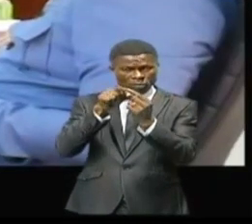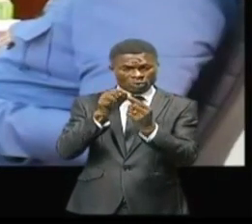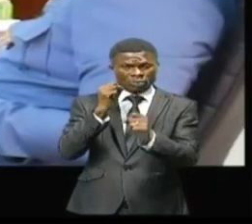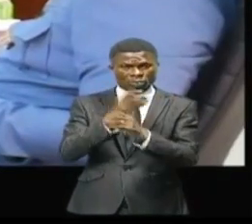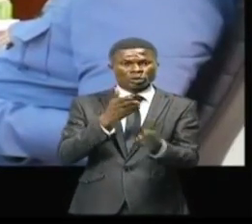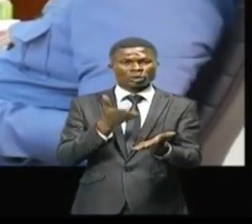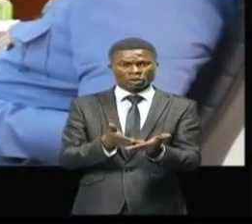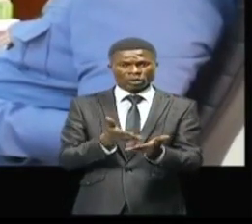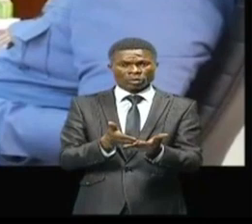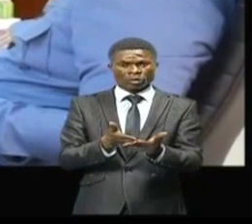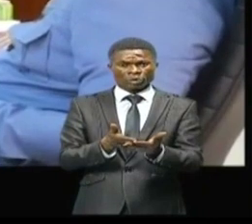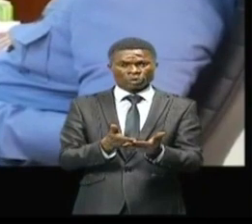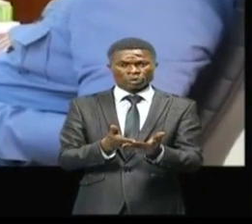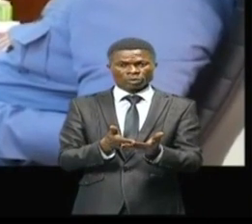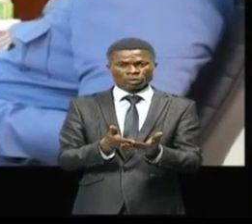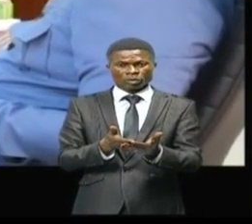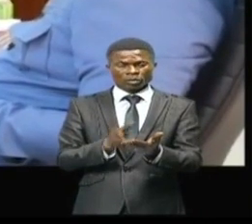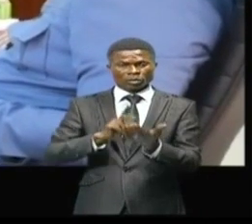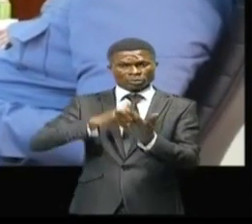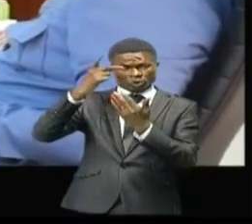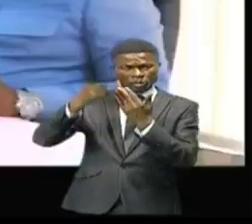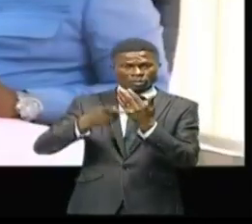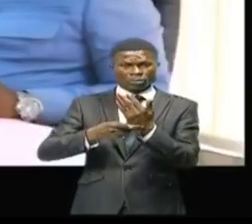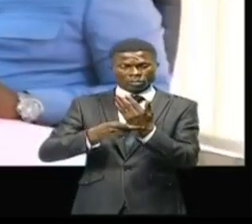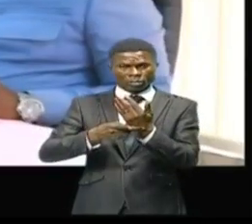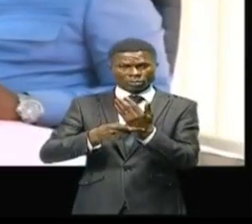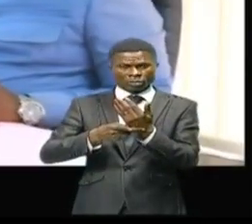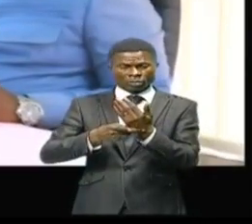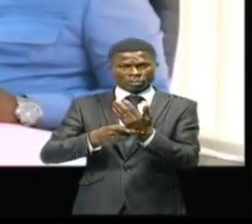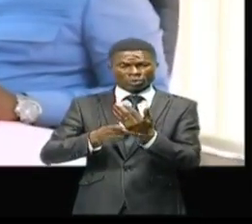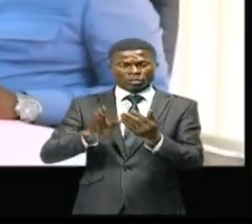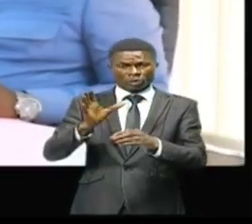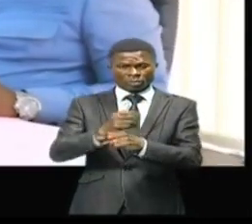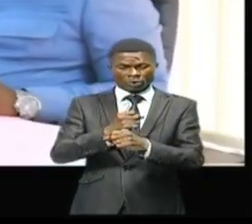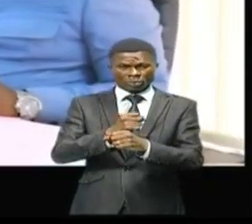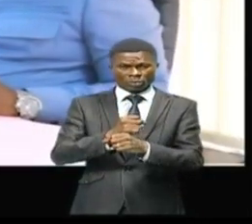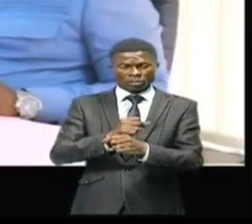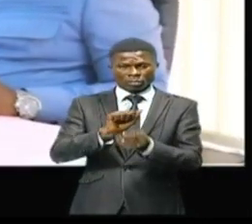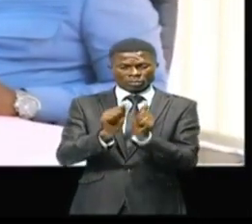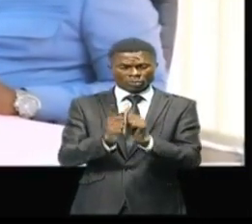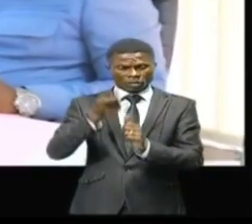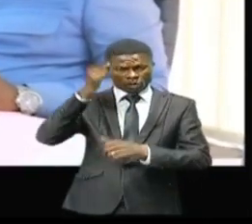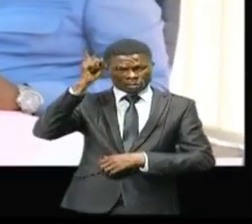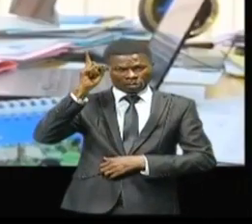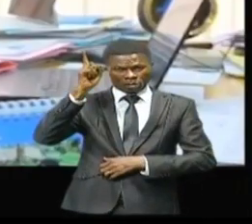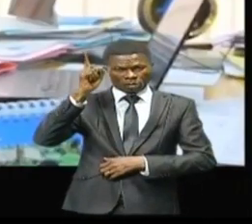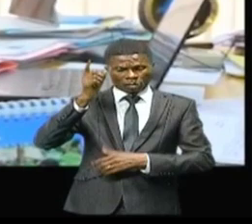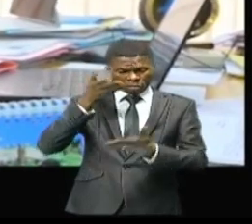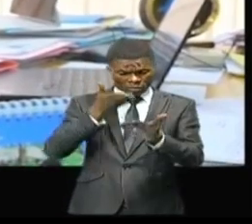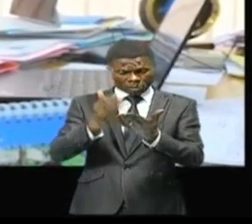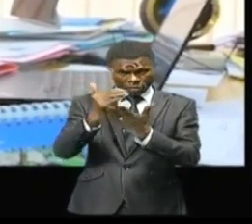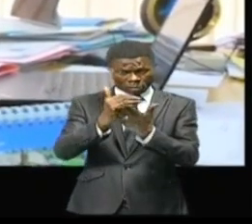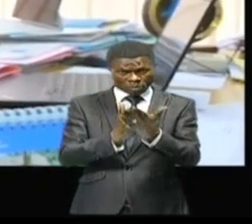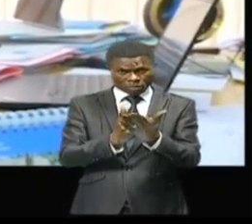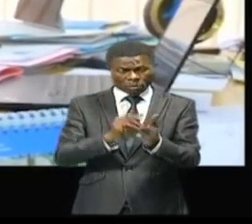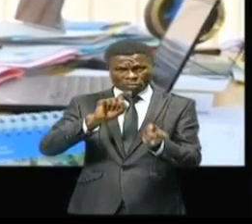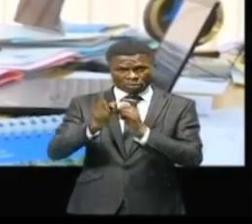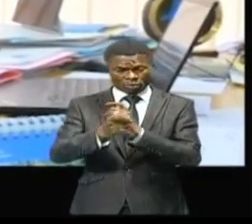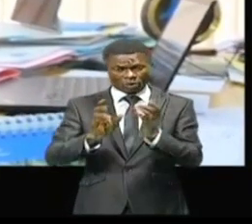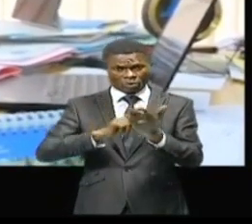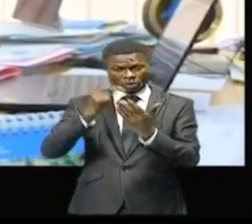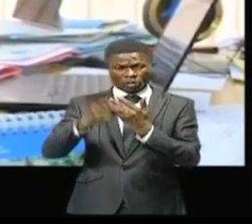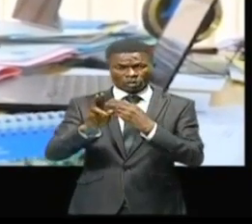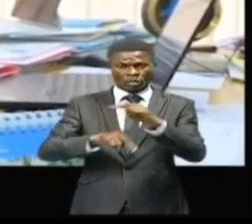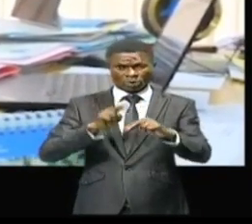formés le plan structuré par ordre des priorités contient des réformes qui s'alignent au programme